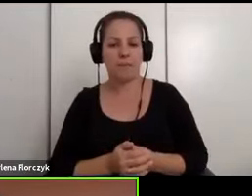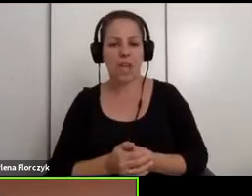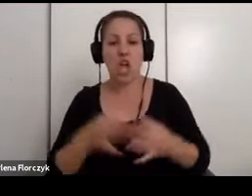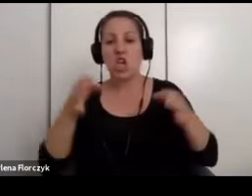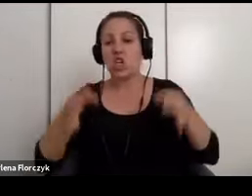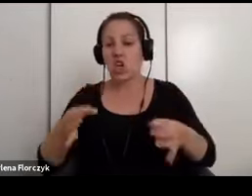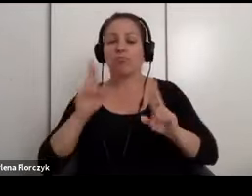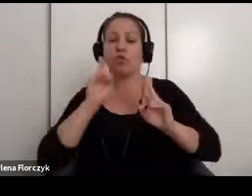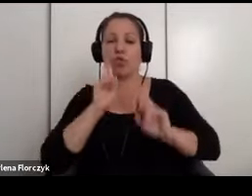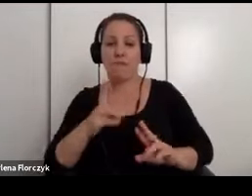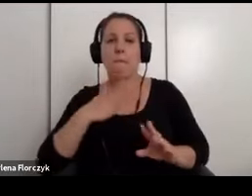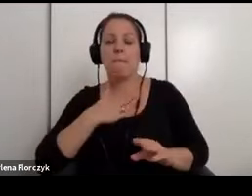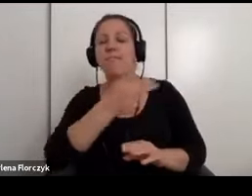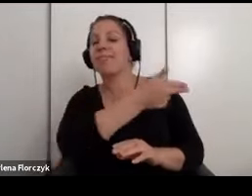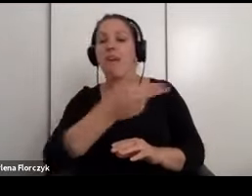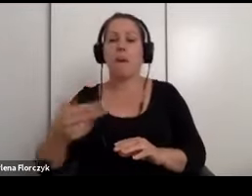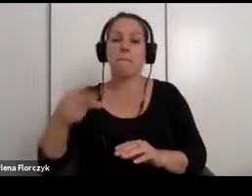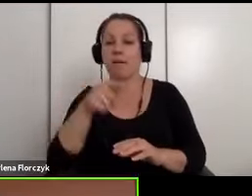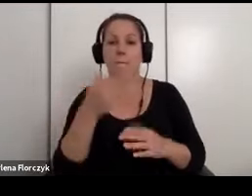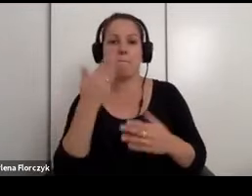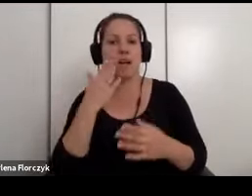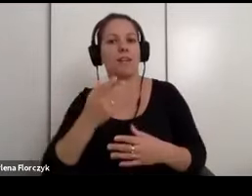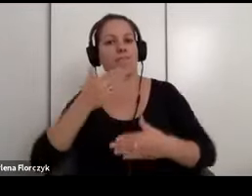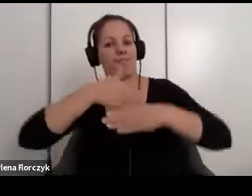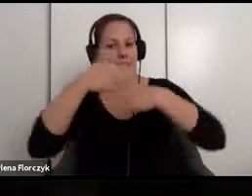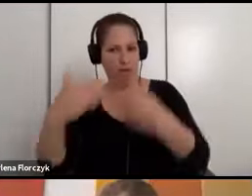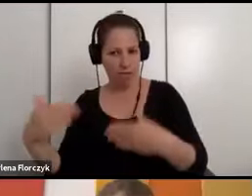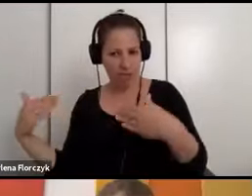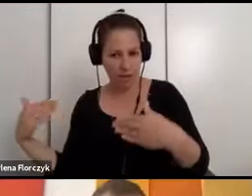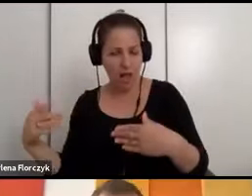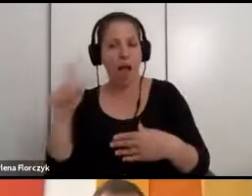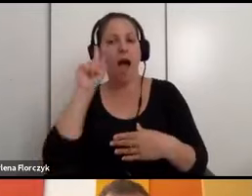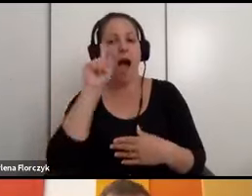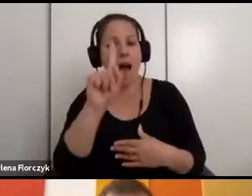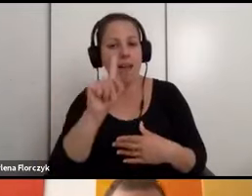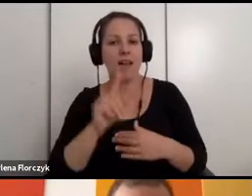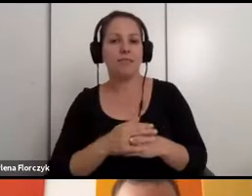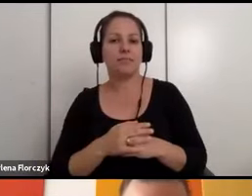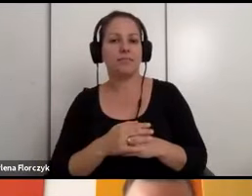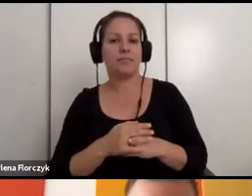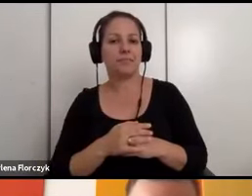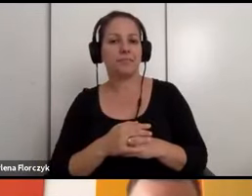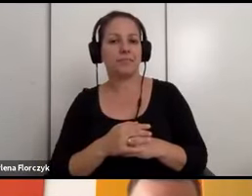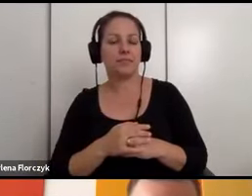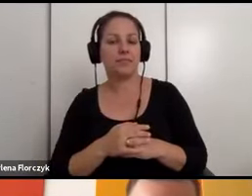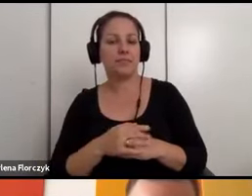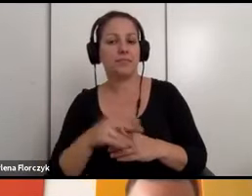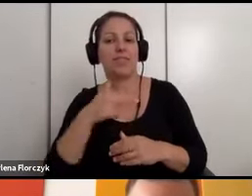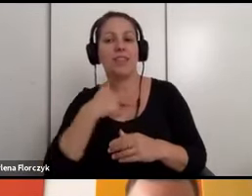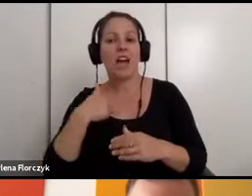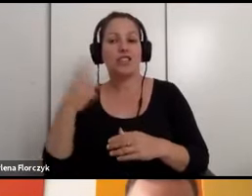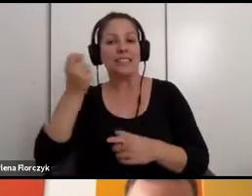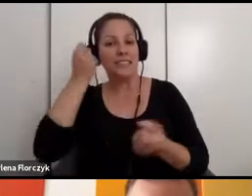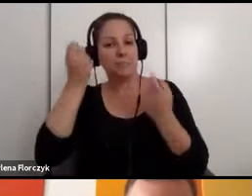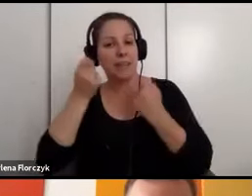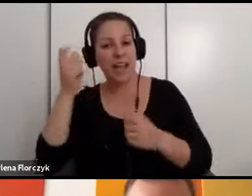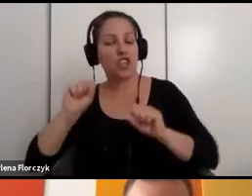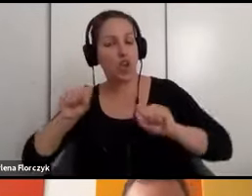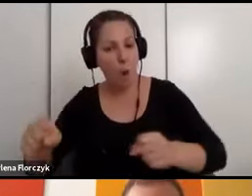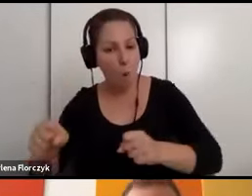Dzisiaj rzeczywiście mamy temat bardziej teatralny, ale nie bez kozery nasz inspirator